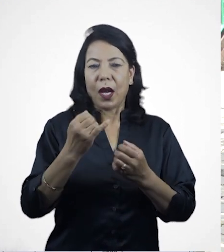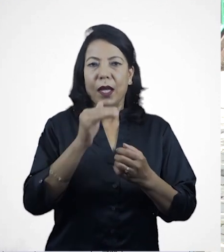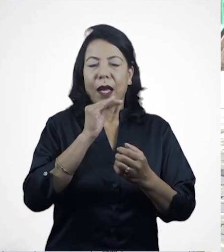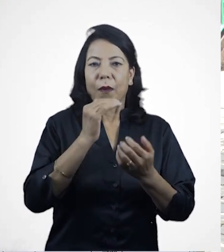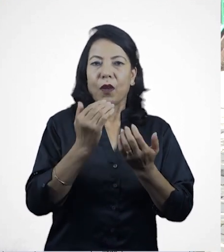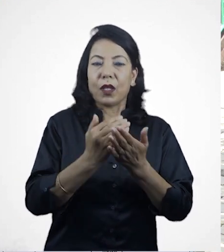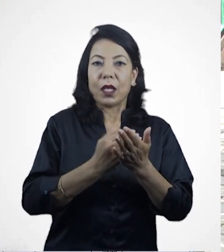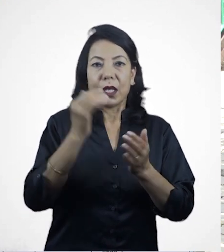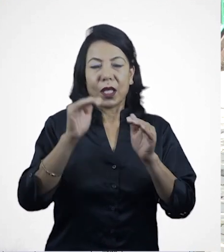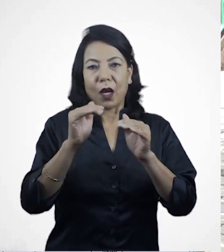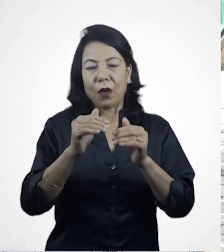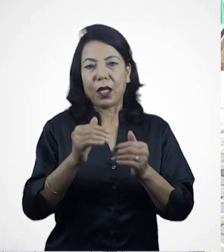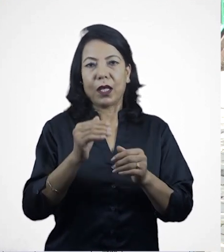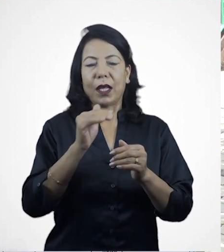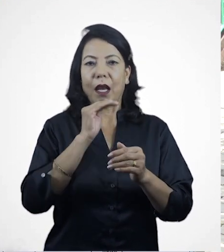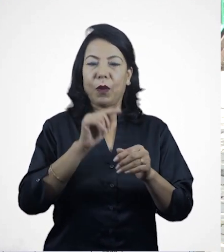और